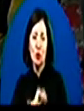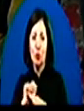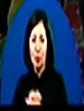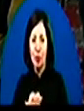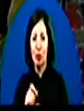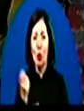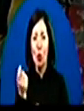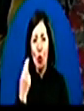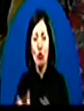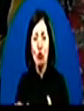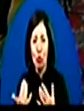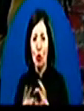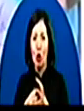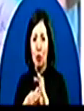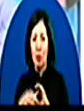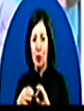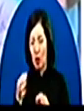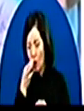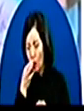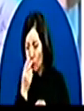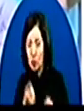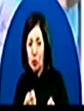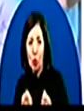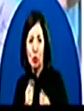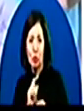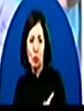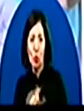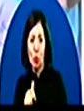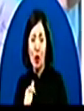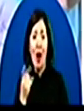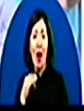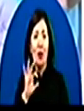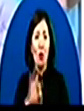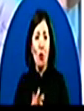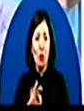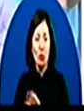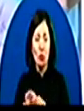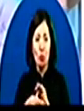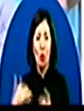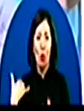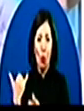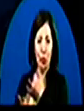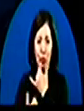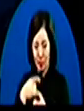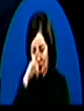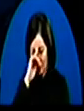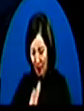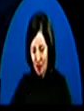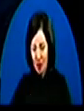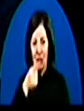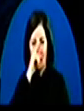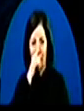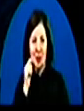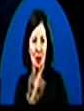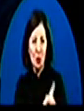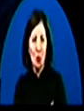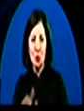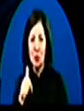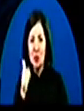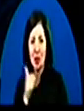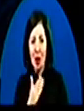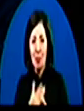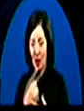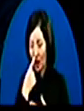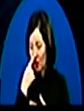хамаарч эмнэл зүг удирдах нь үр дүнтэй. Ингэхдээ халдварын хөнгөн хэлбэрийн үед уламжлалт анагаах ухааны эмчилгээ илүү үр дүнтэй байгааг бүгд найрамдахтад ард улсын